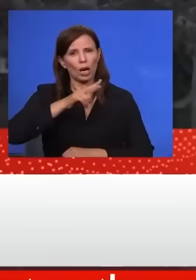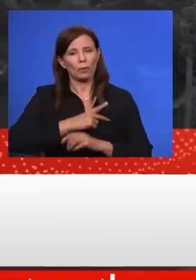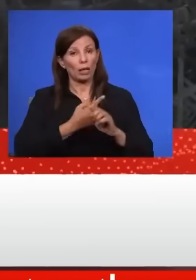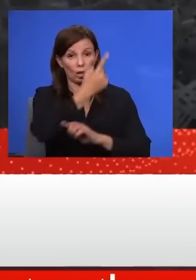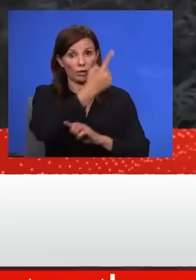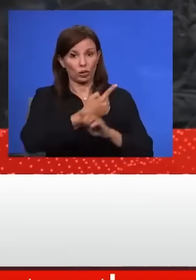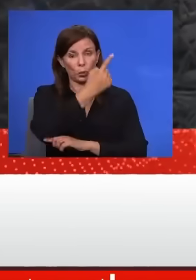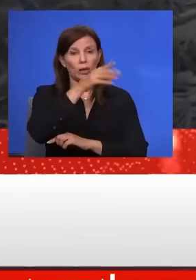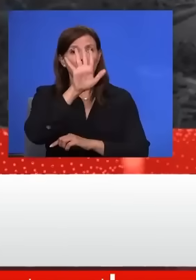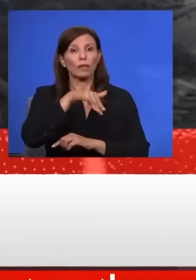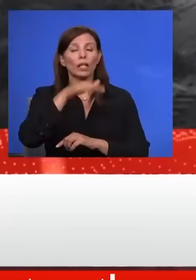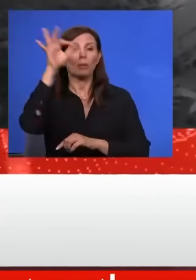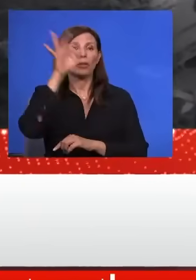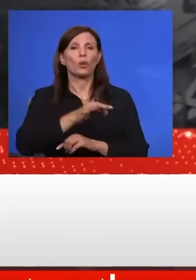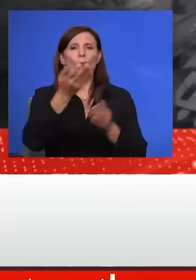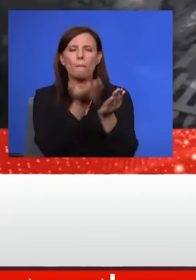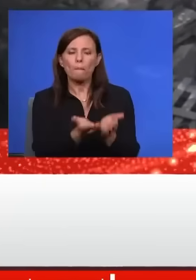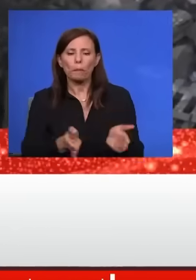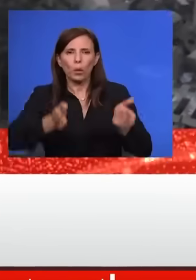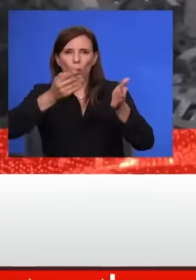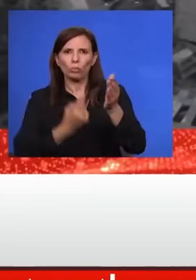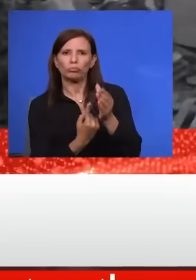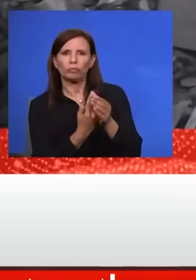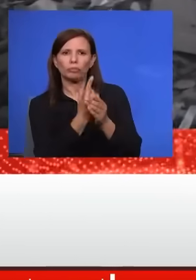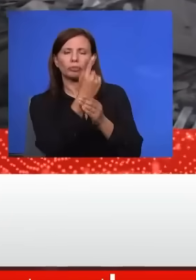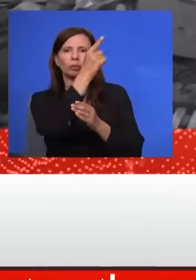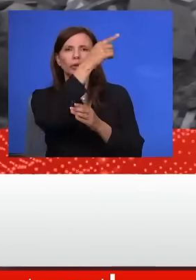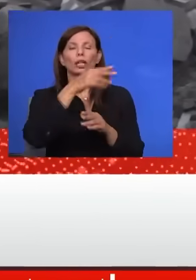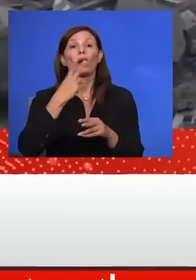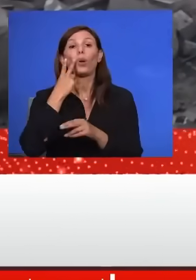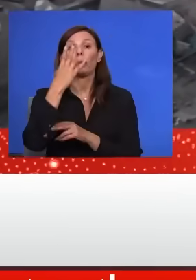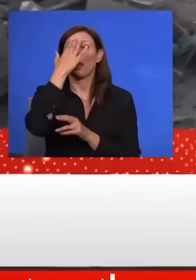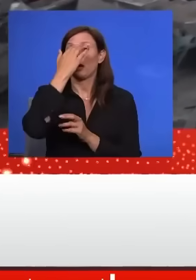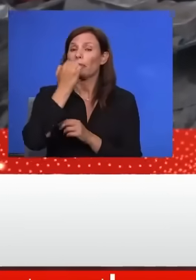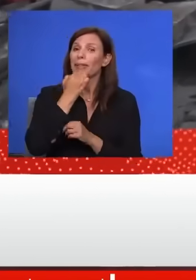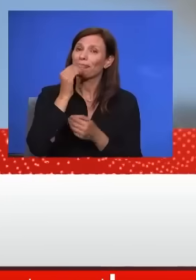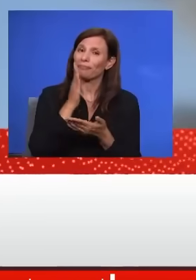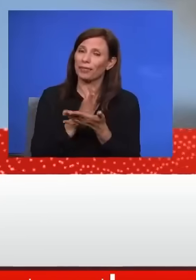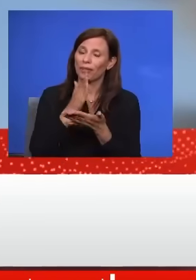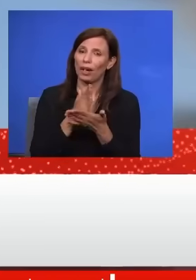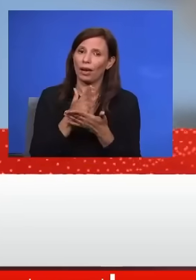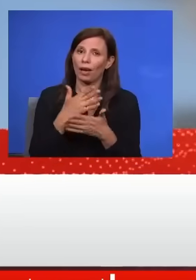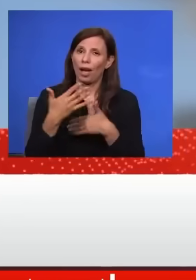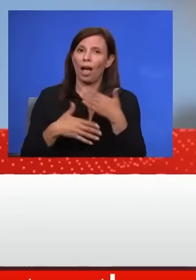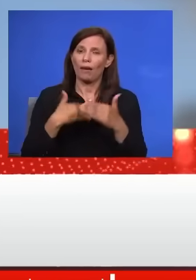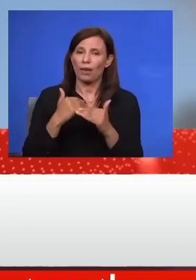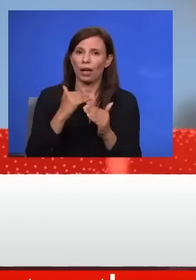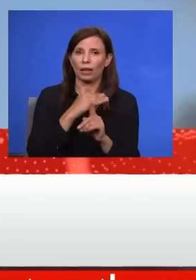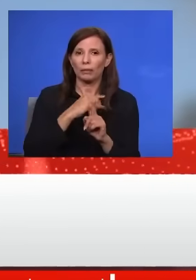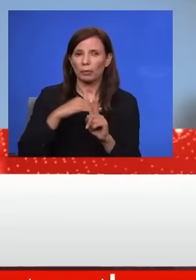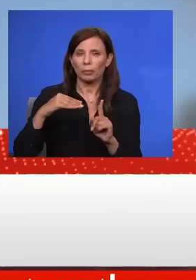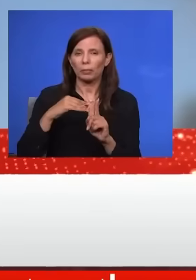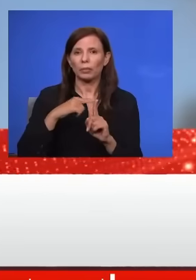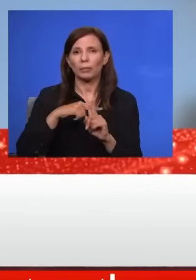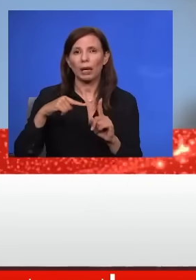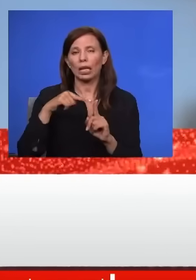שיגור. ודבר נוסף, אנחנו גם רואים שחמאס בכלל כבר עברת מחצית מהחימושים שיש לו בירי תלול מסלול,